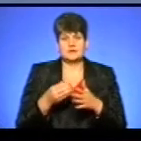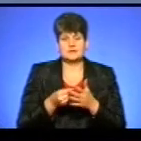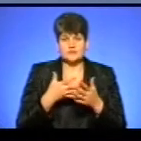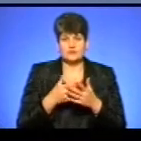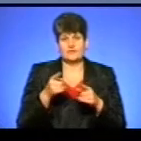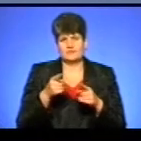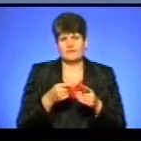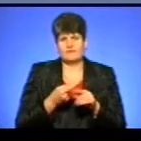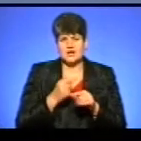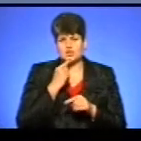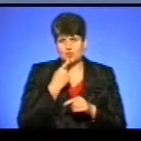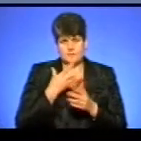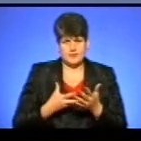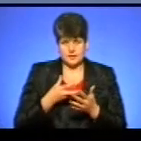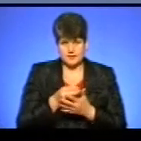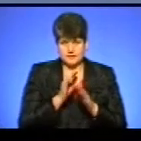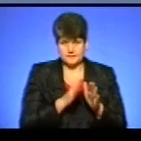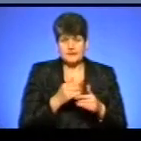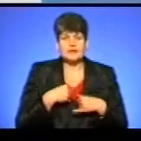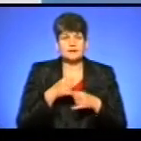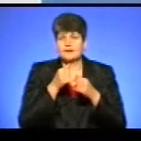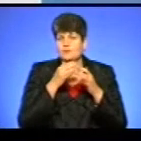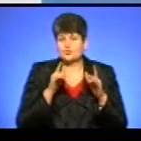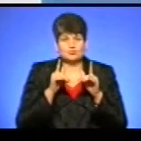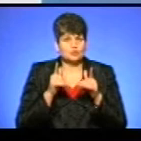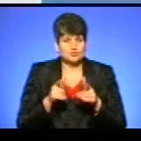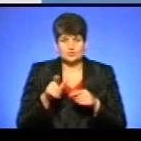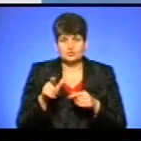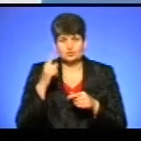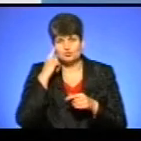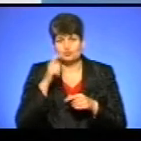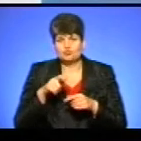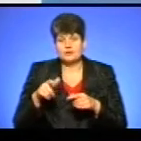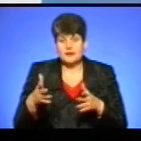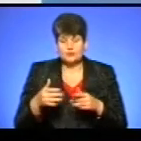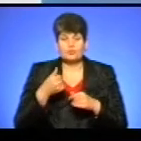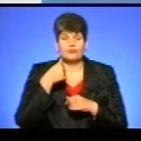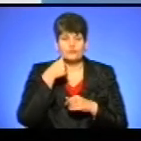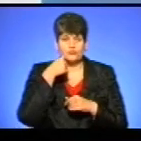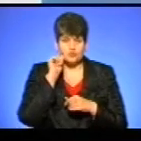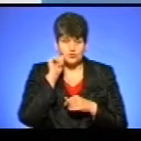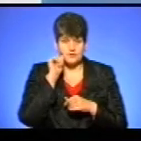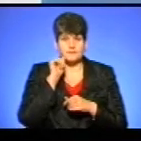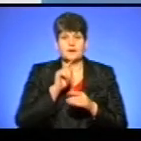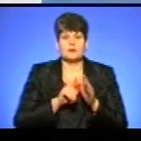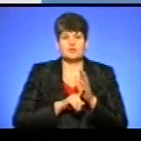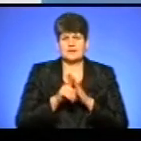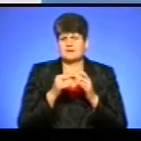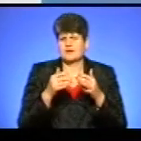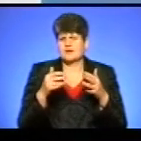необґрунтований, їм його тяжко платити. Я не можу не погодитися з думкою громади. Тому що вчора, оскільки почалися різні